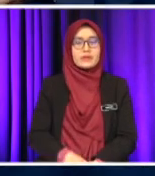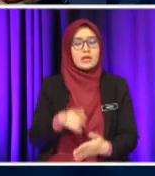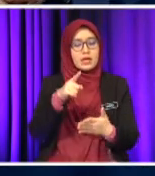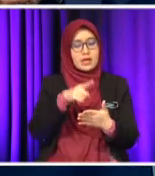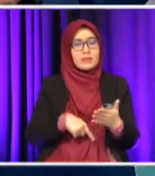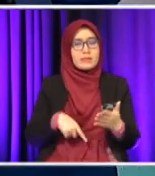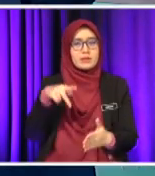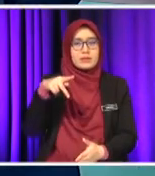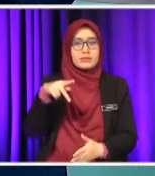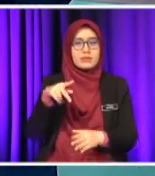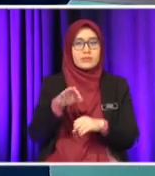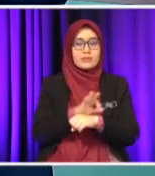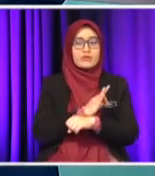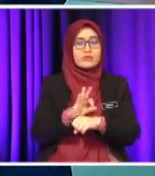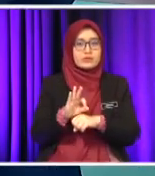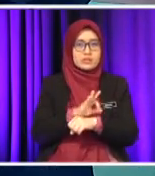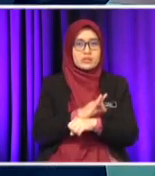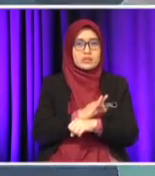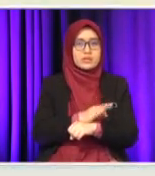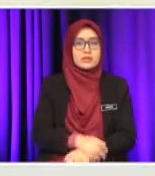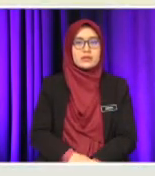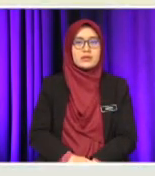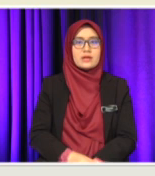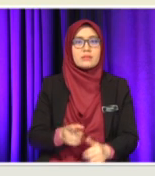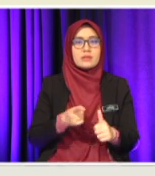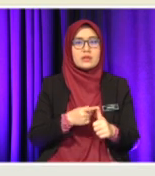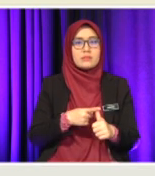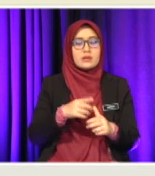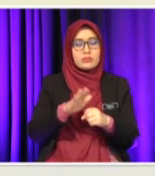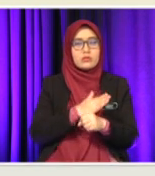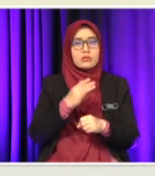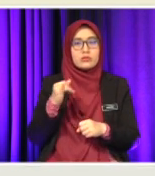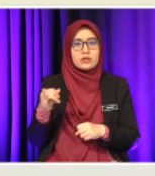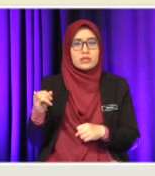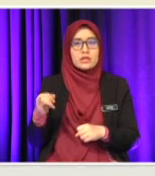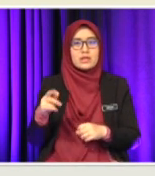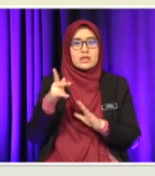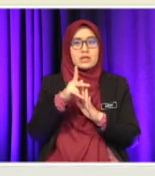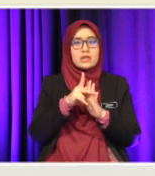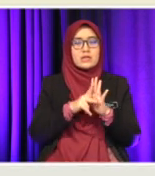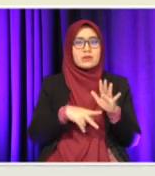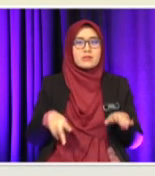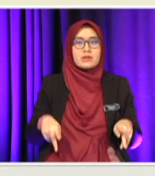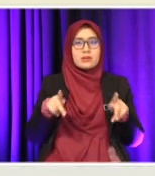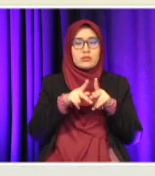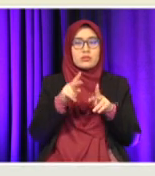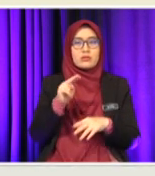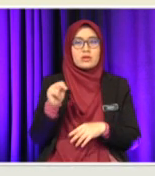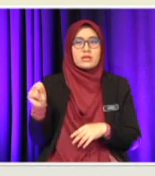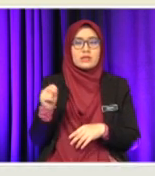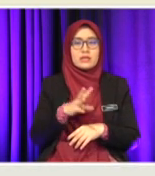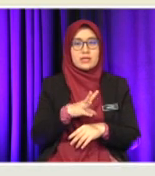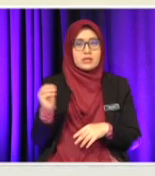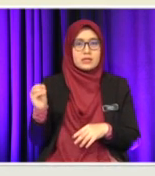yang pertama ialah memenuhi keperluan dan kehendak pengguna Oke jadi apa